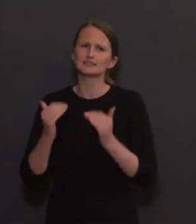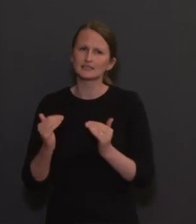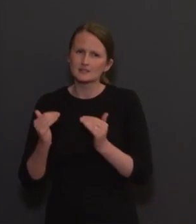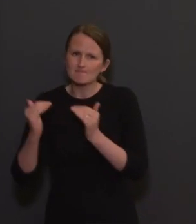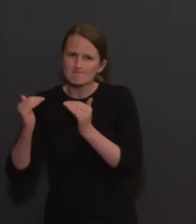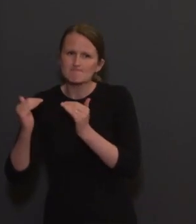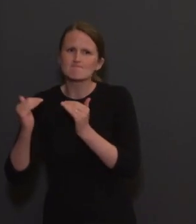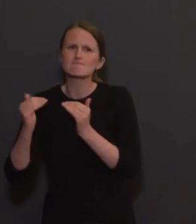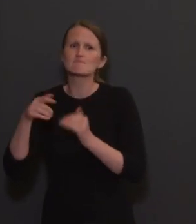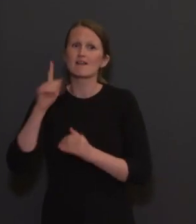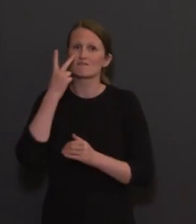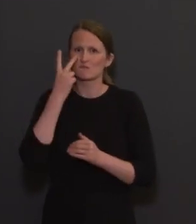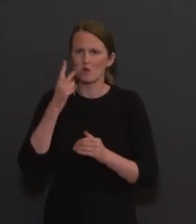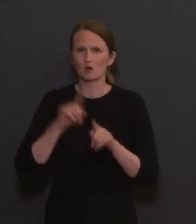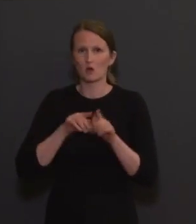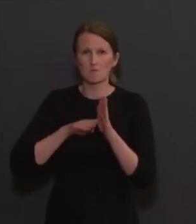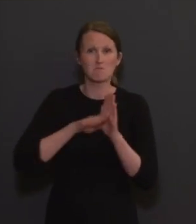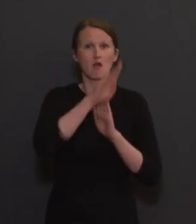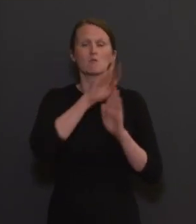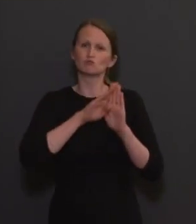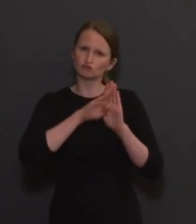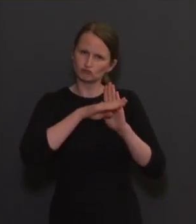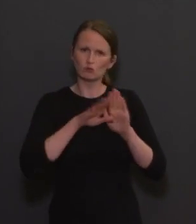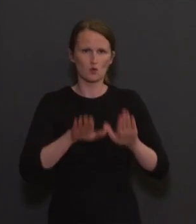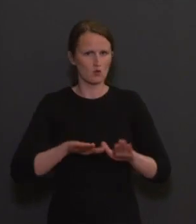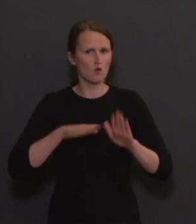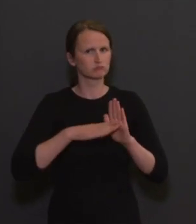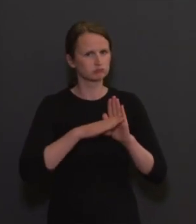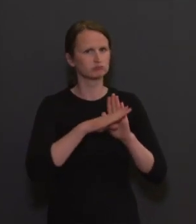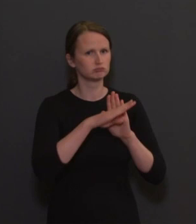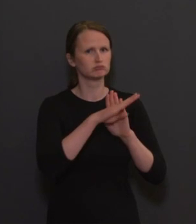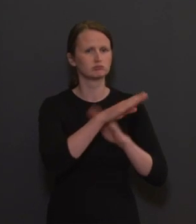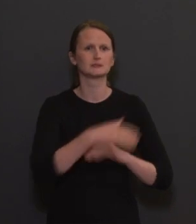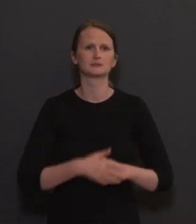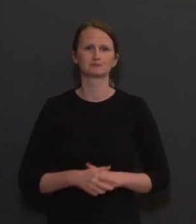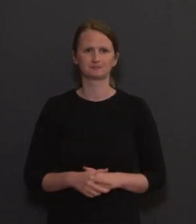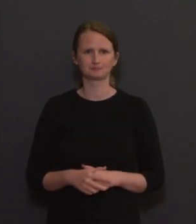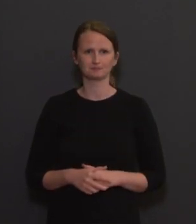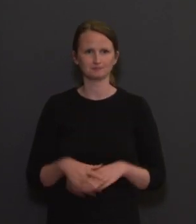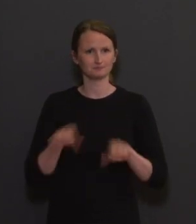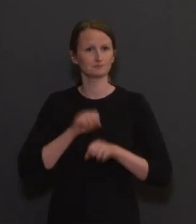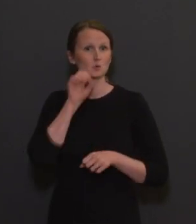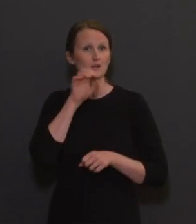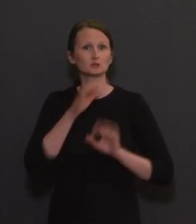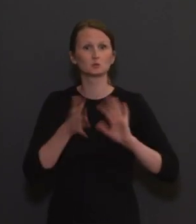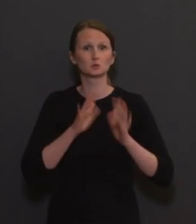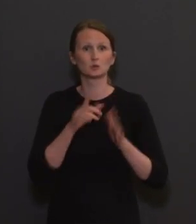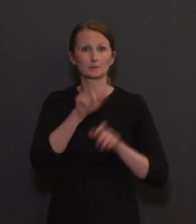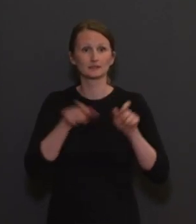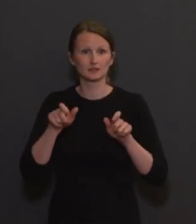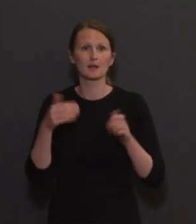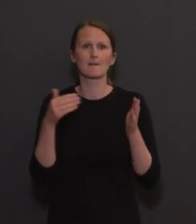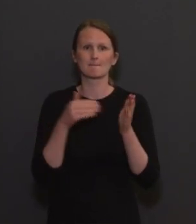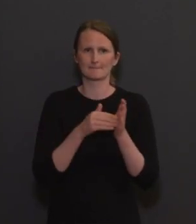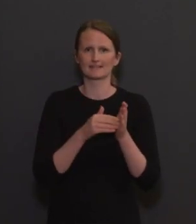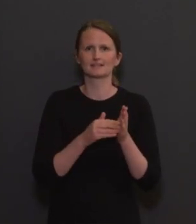Quant au nombre de nouveaux cas, sur les 7 derniers jours, nous avons une moyenne de 9 487 nouveaux cas. C'est sous